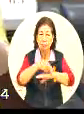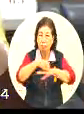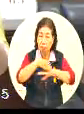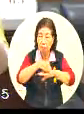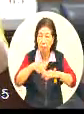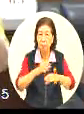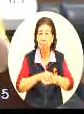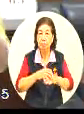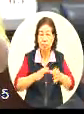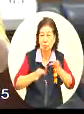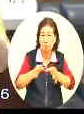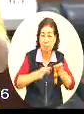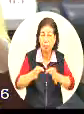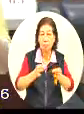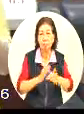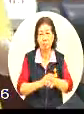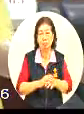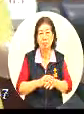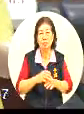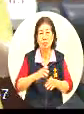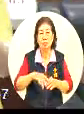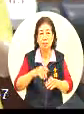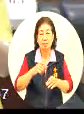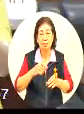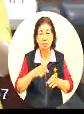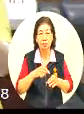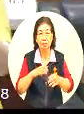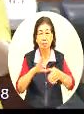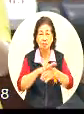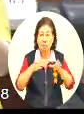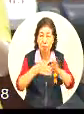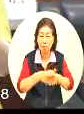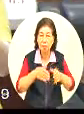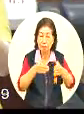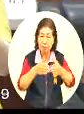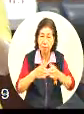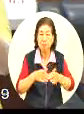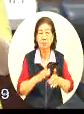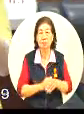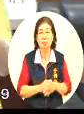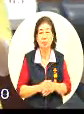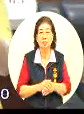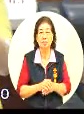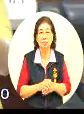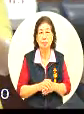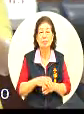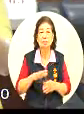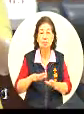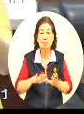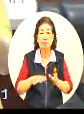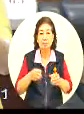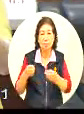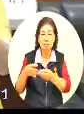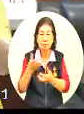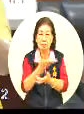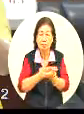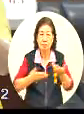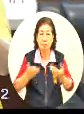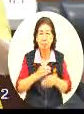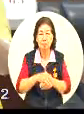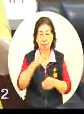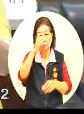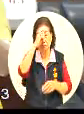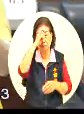一个眷村文化，哈、哦。所以本社底下提出来来讨论哦，希望我们